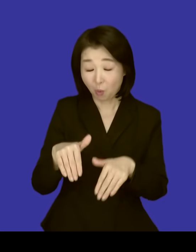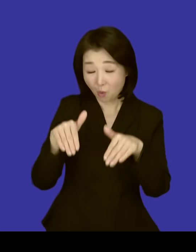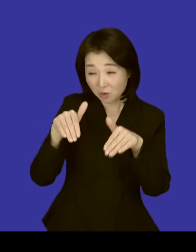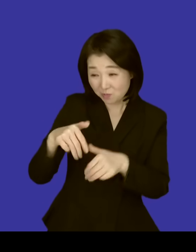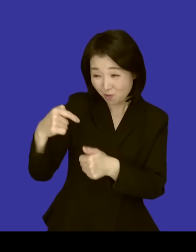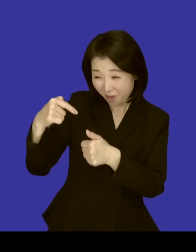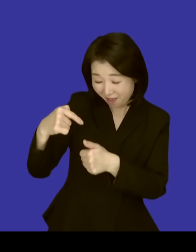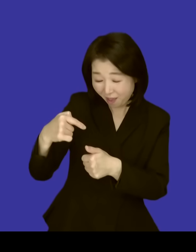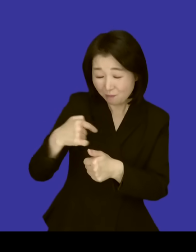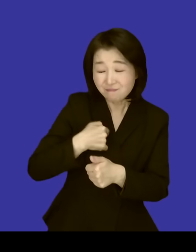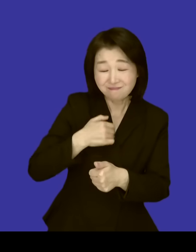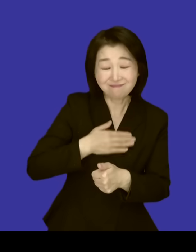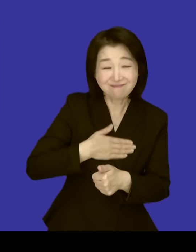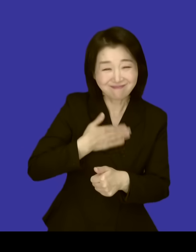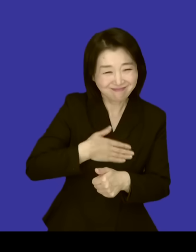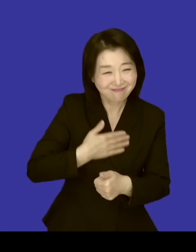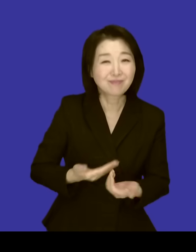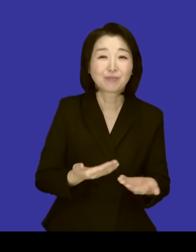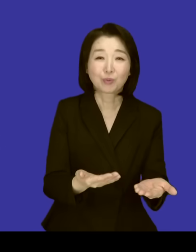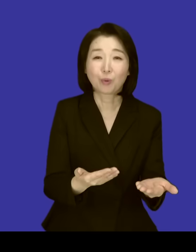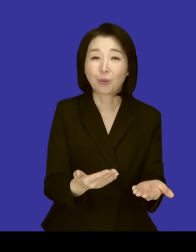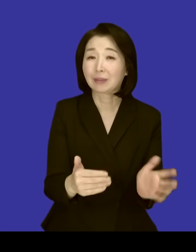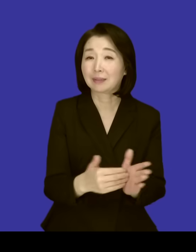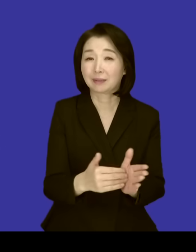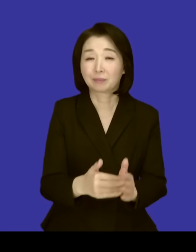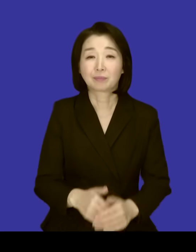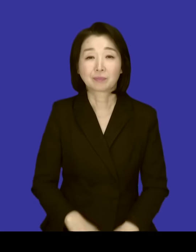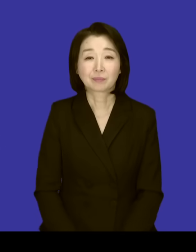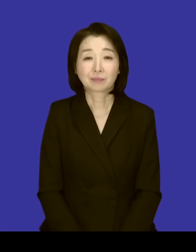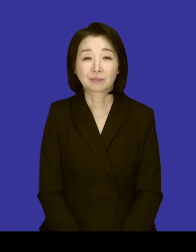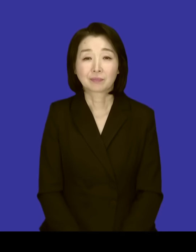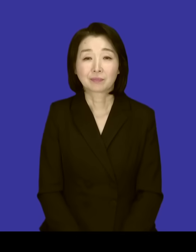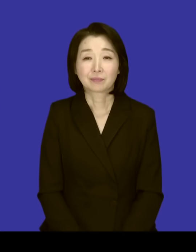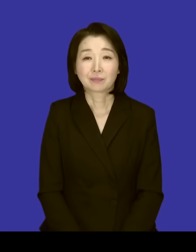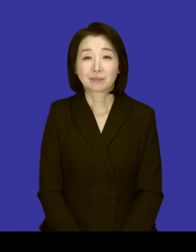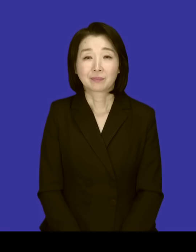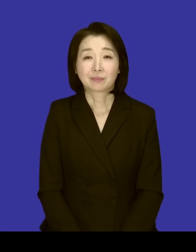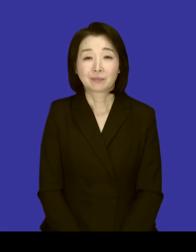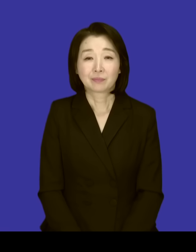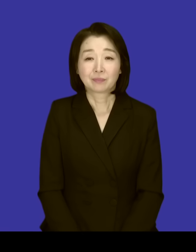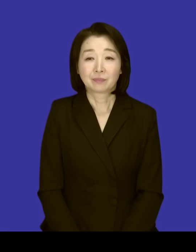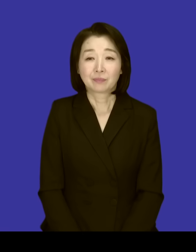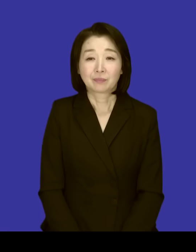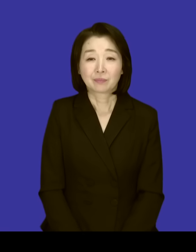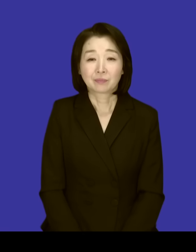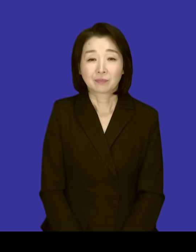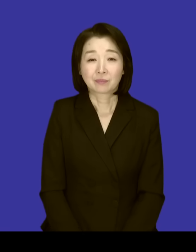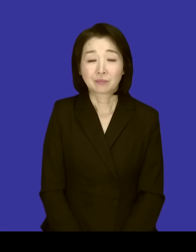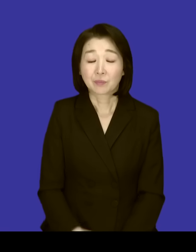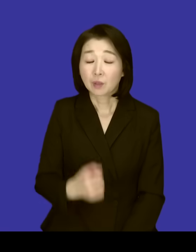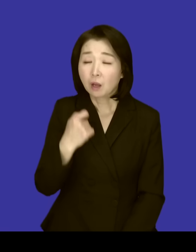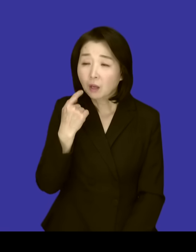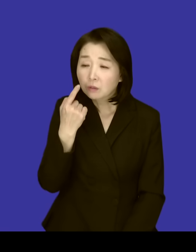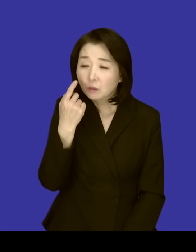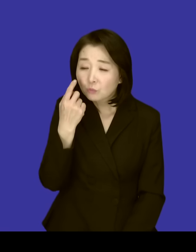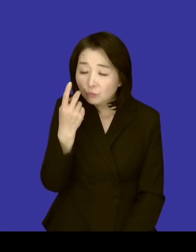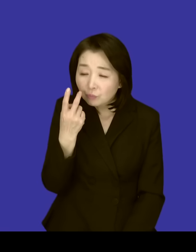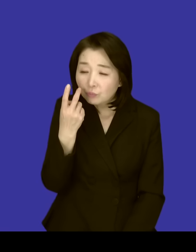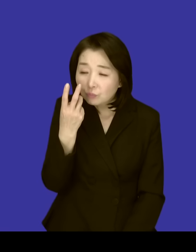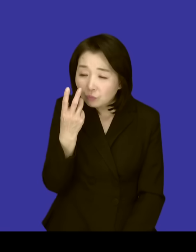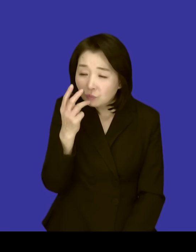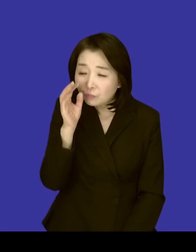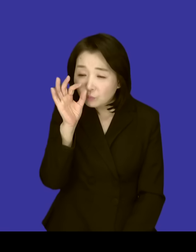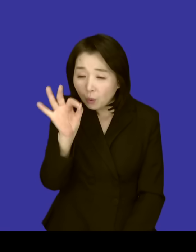그거 들어드리고 이제 그 정도 일밖에 하지 못했습니다. 근데 가만히 한 달, 두 달 지켜보다 보니까